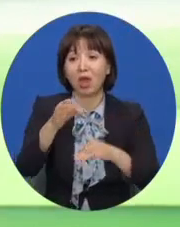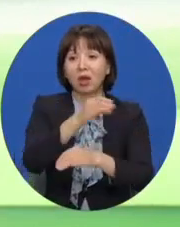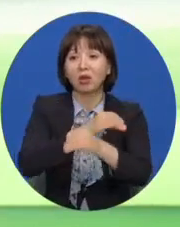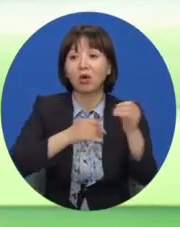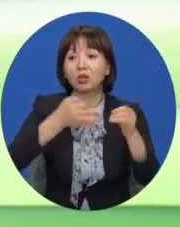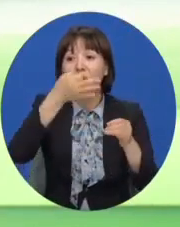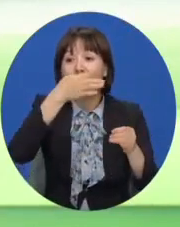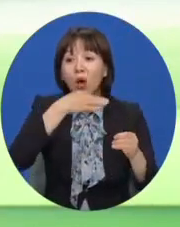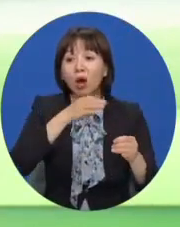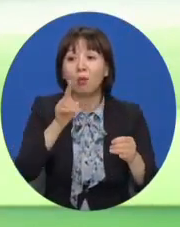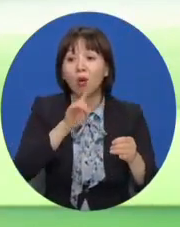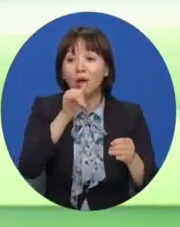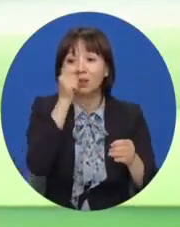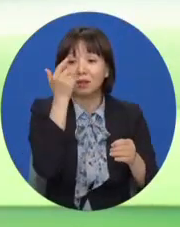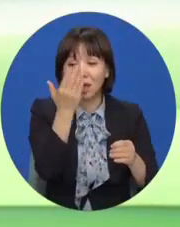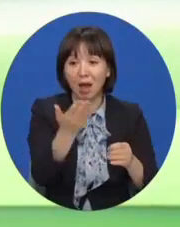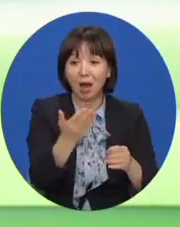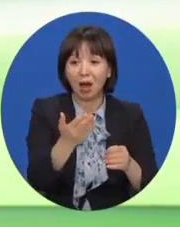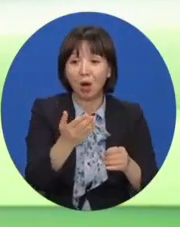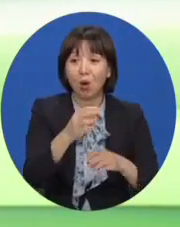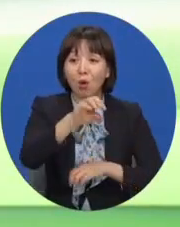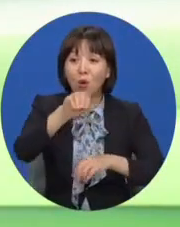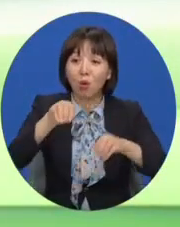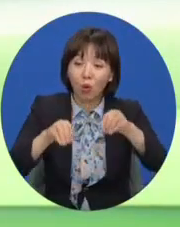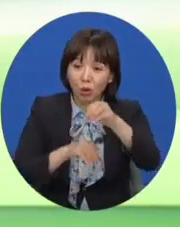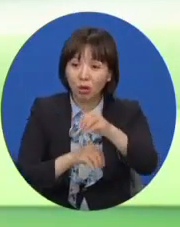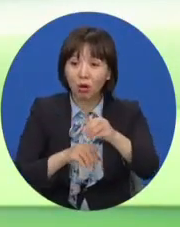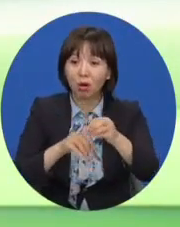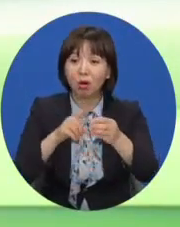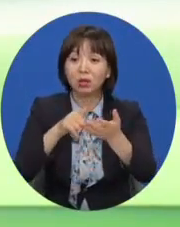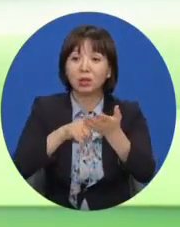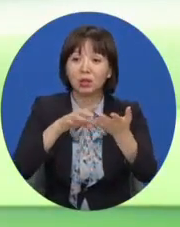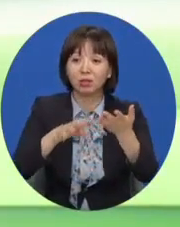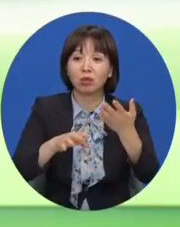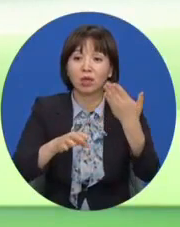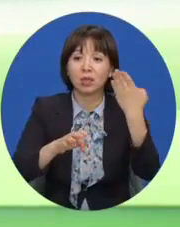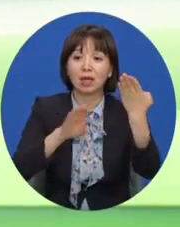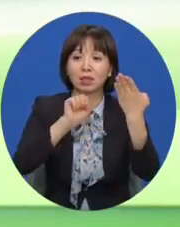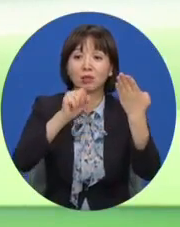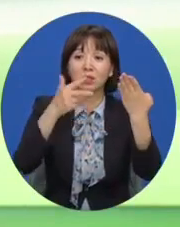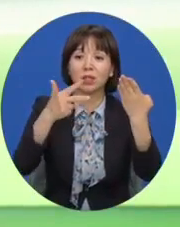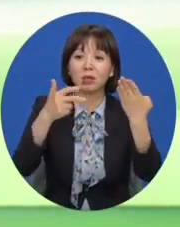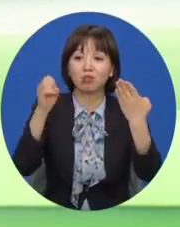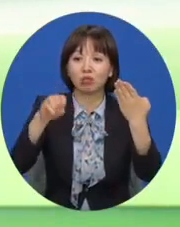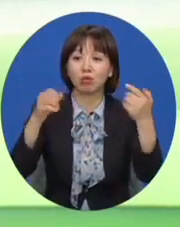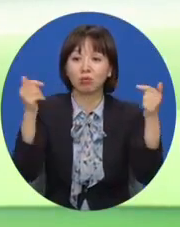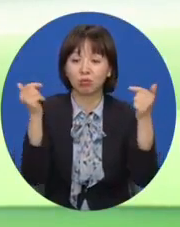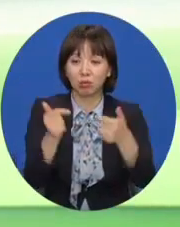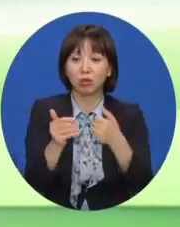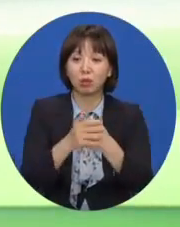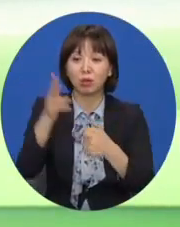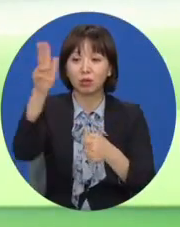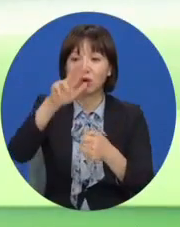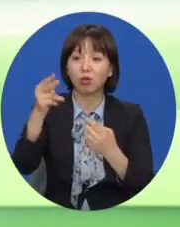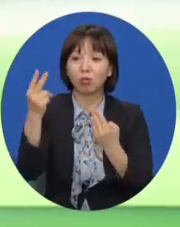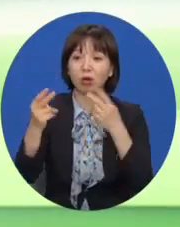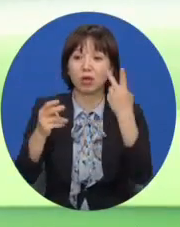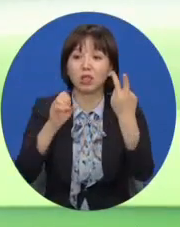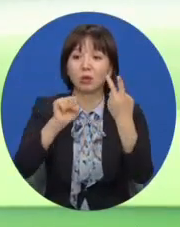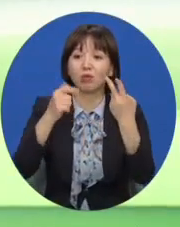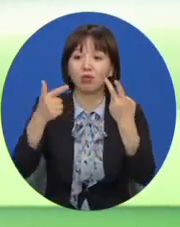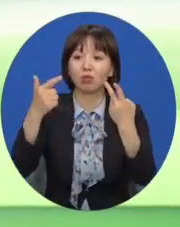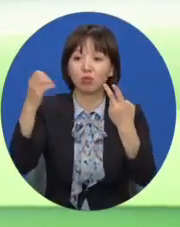효과를 나타냈느냐. 지역 오히려 세수가 4.7%가 줄어서 전국 대비 2.6%